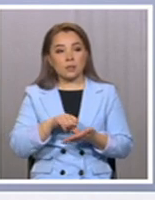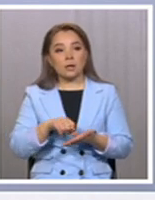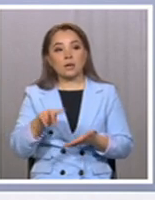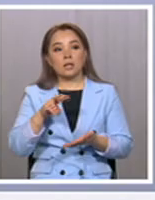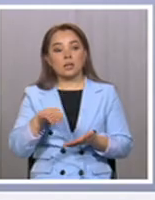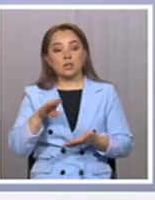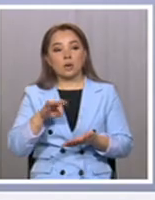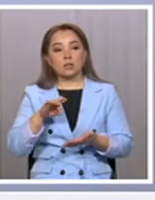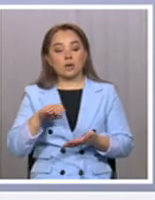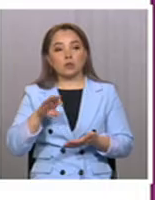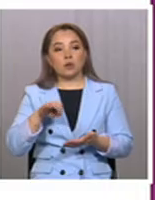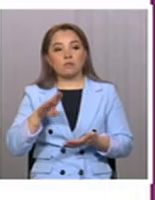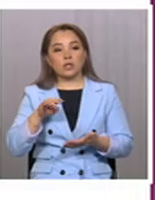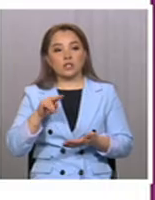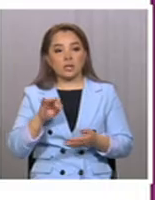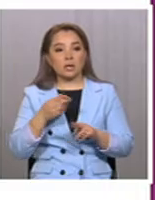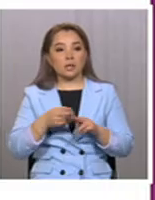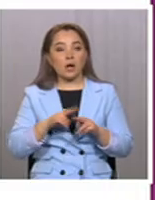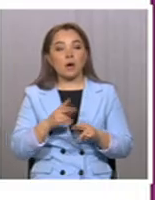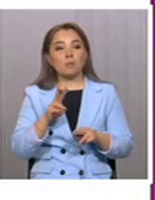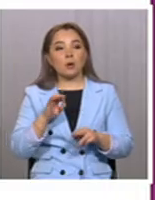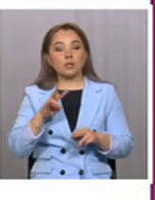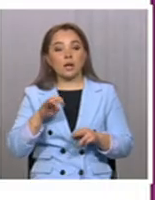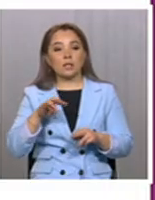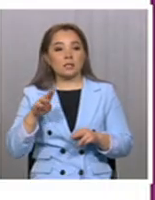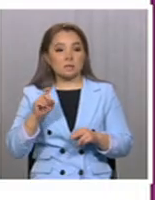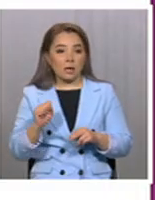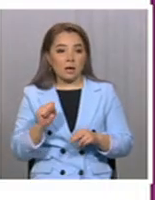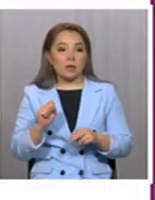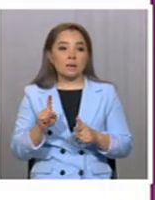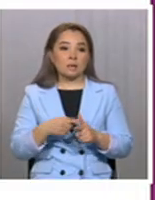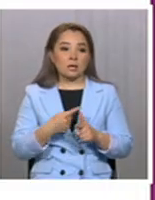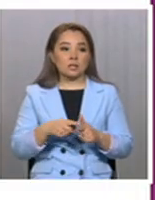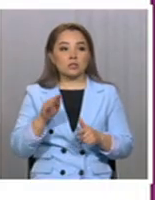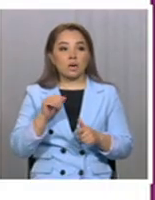Леонардо да Винчидің «Мона Лиза» немесе